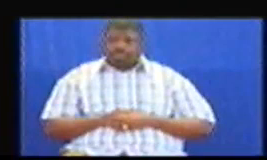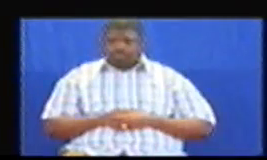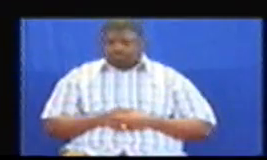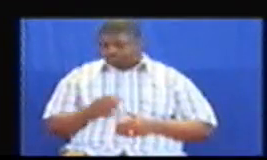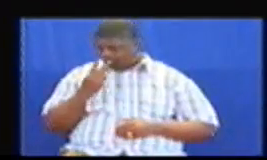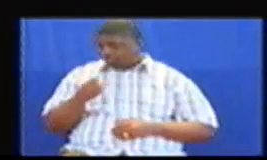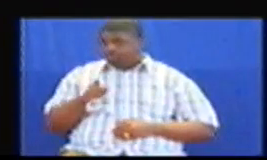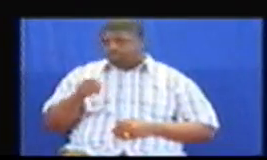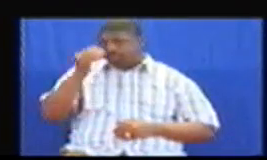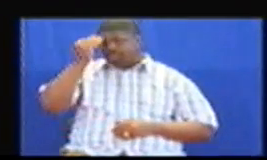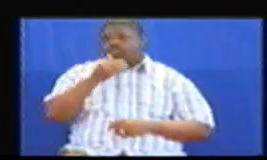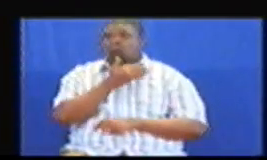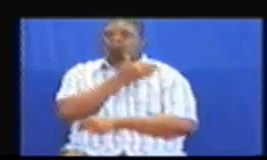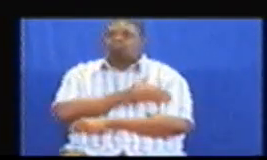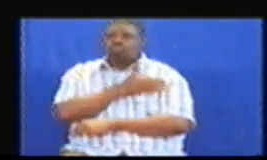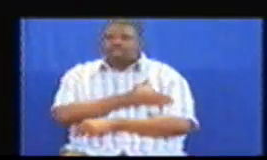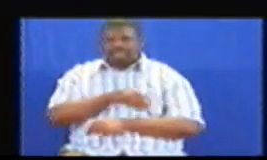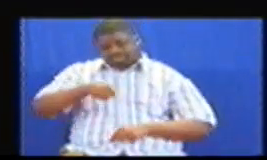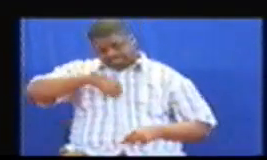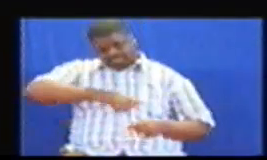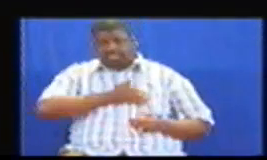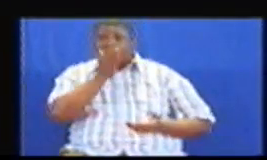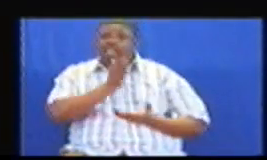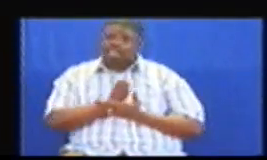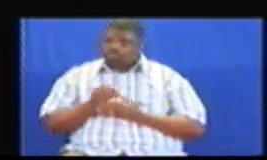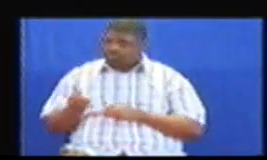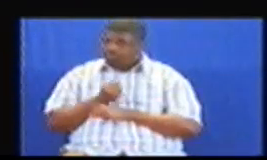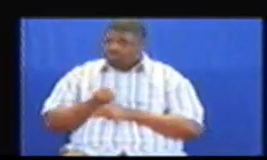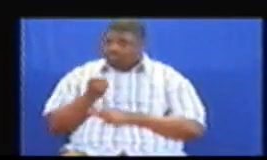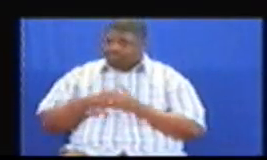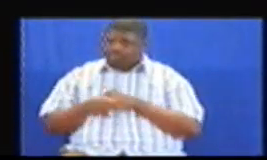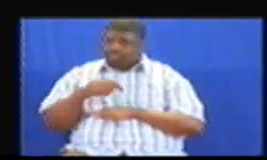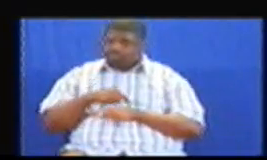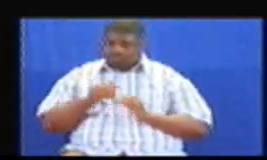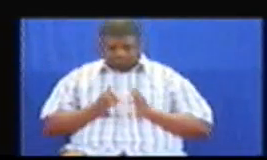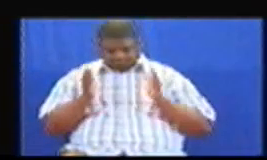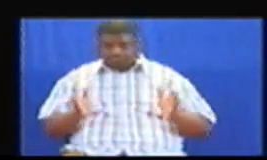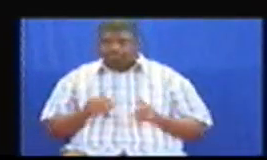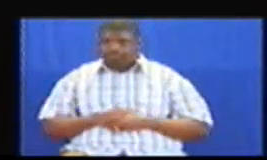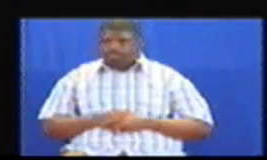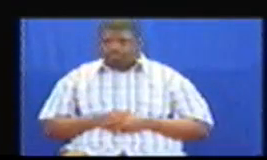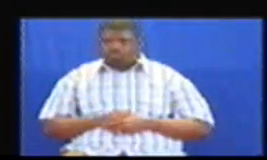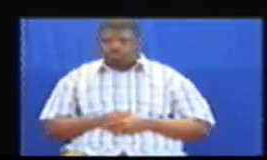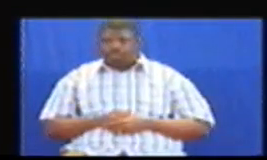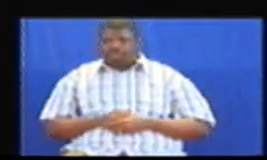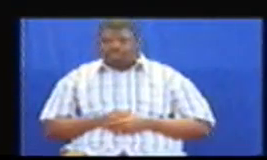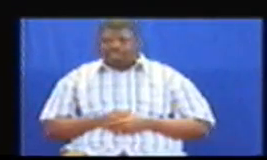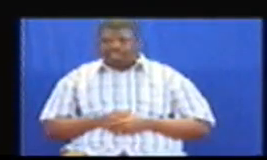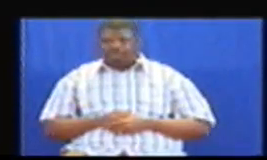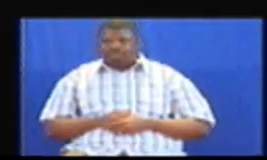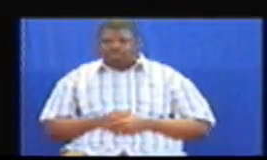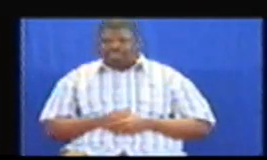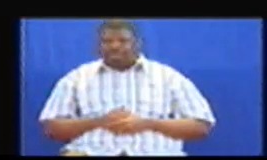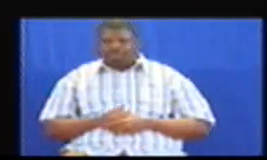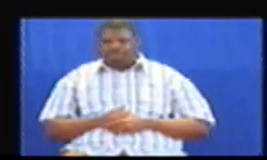elimu ni huduma. Sisi elimu ni haki na tumeifanya ndani ya kipindi hiki. Elimu bila malipo shule ya msingi,